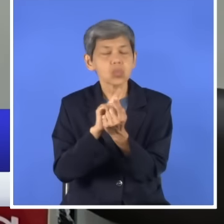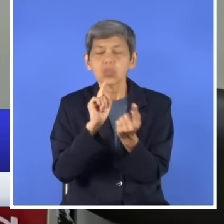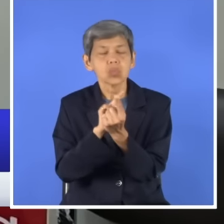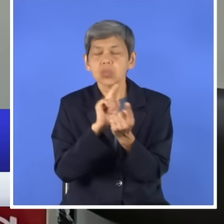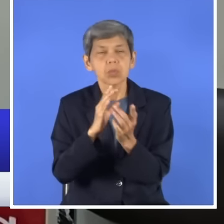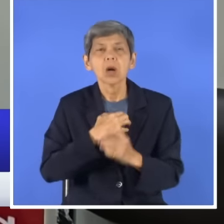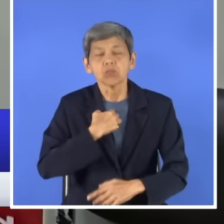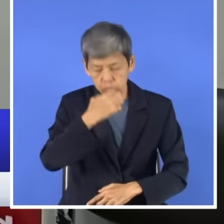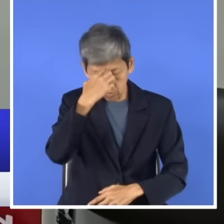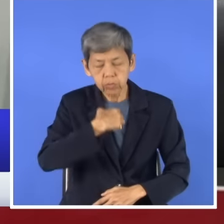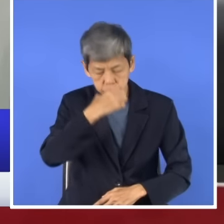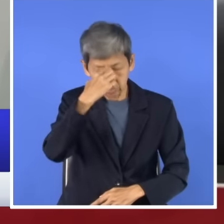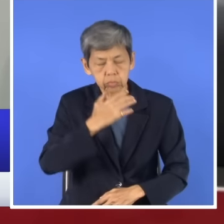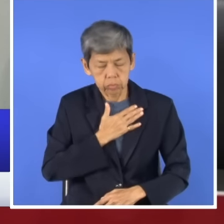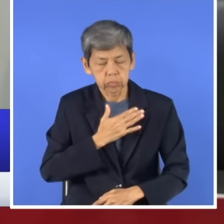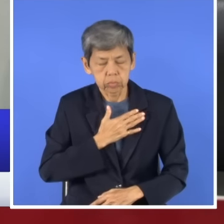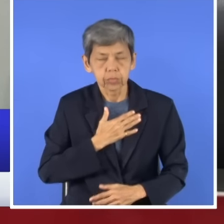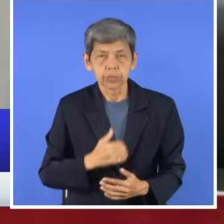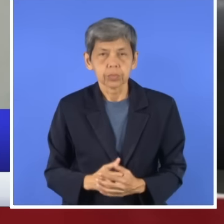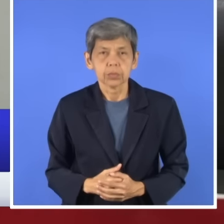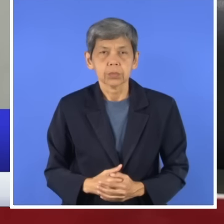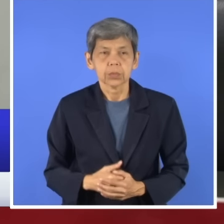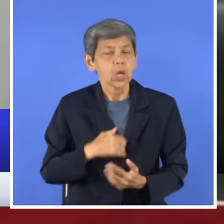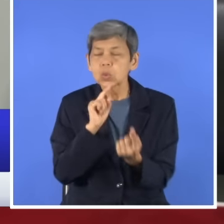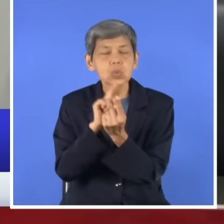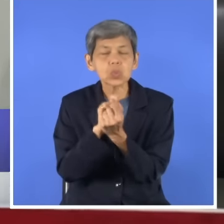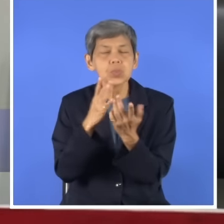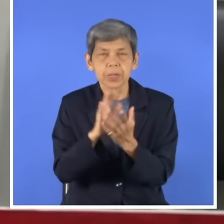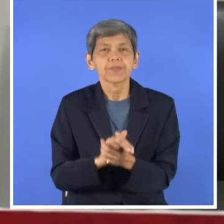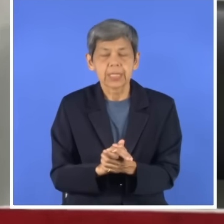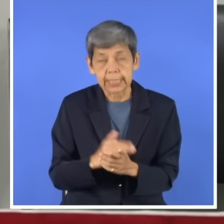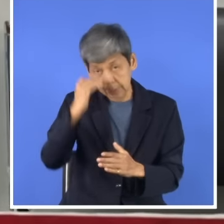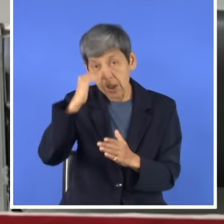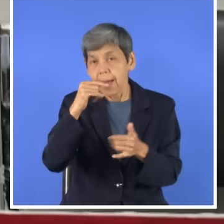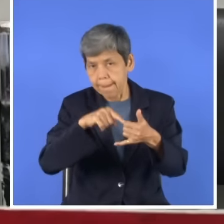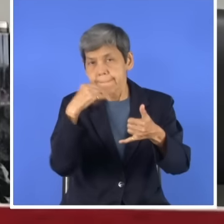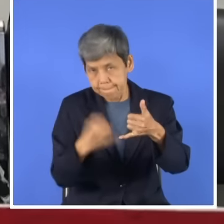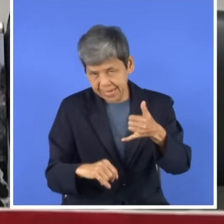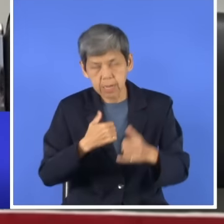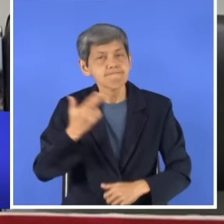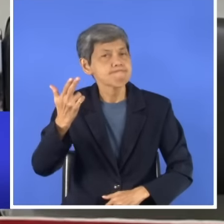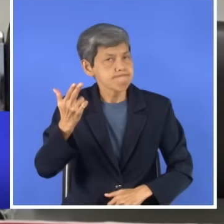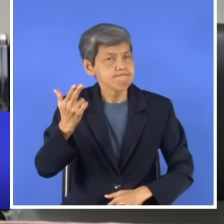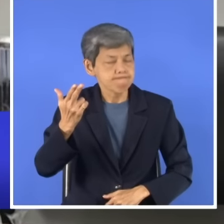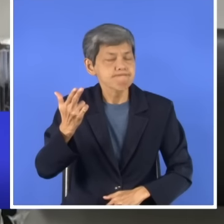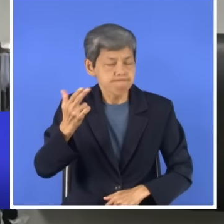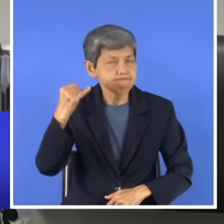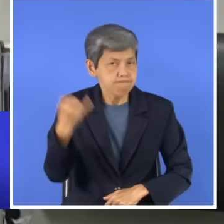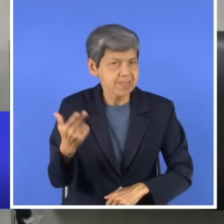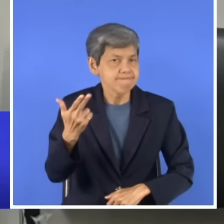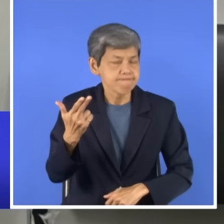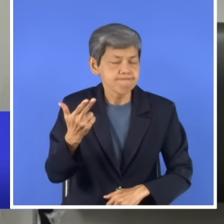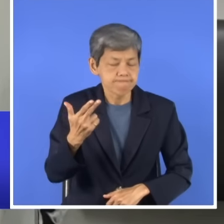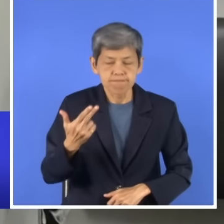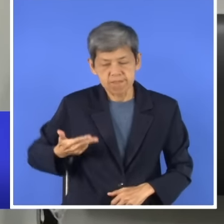อง คร ับ แต่ไม่ร ู้ จ ัก กันมาก่อนนะ เบื้องต้นถูกดำเนินคดีนะคะในข้อหามีอาวุธปืนไว้ในความครอบครองพก